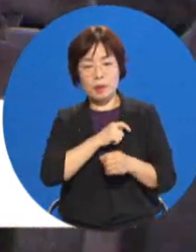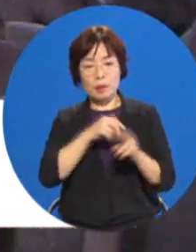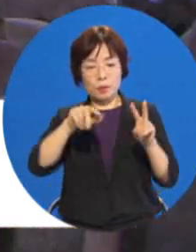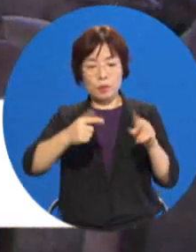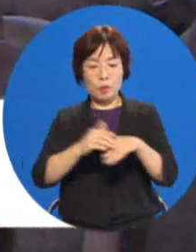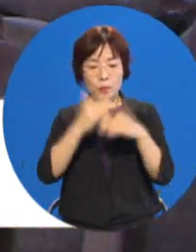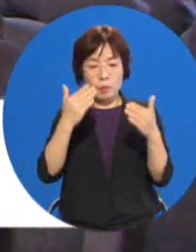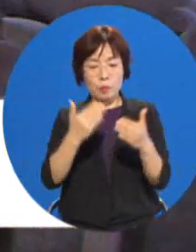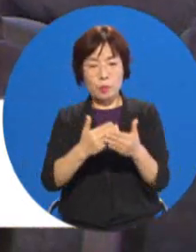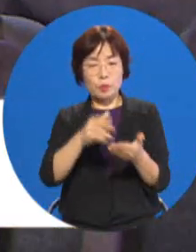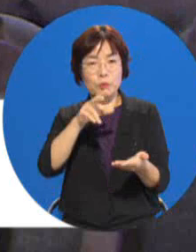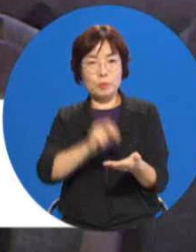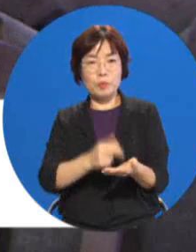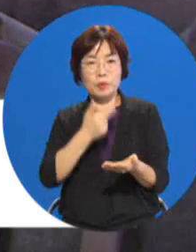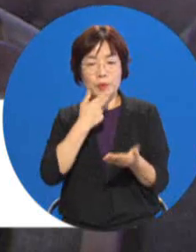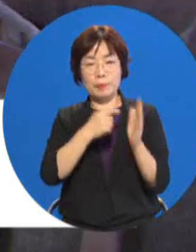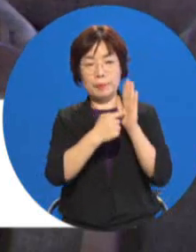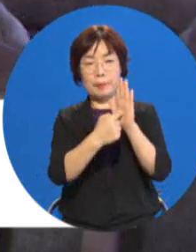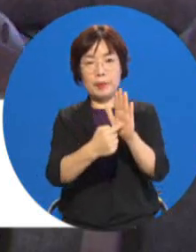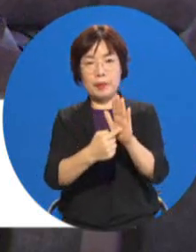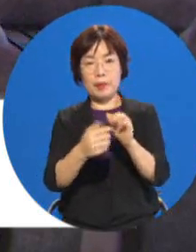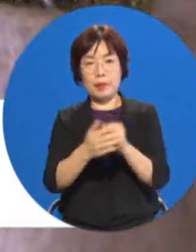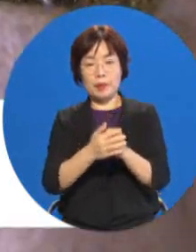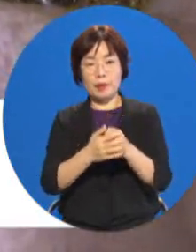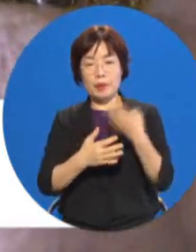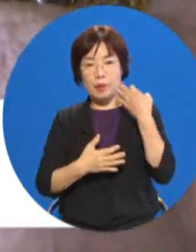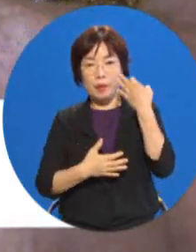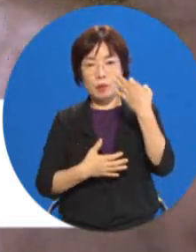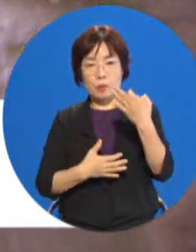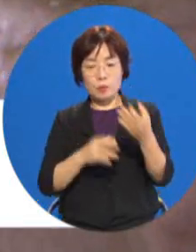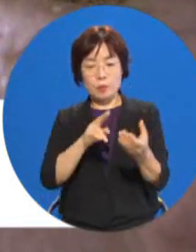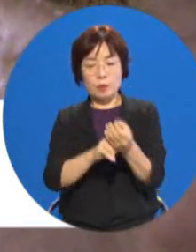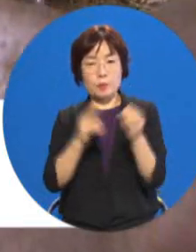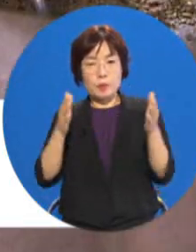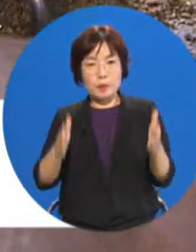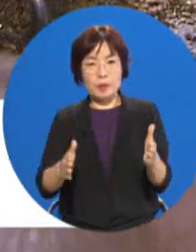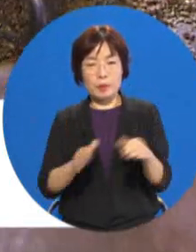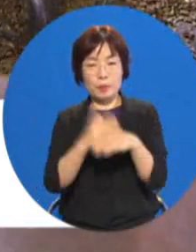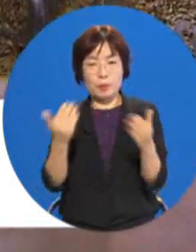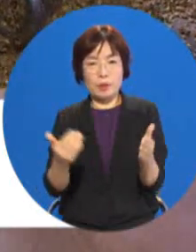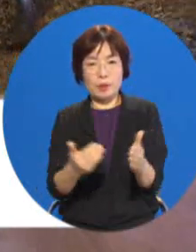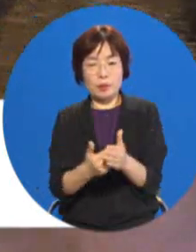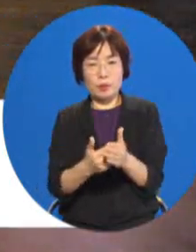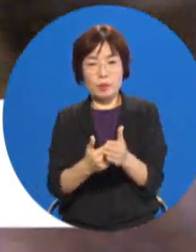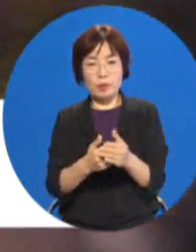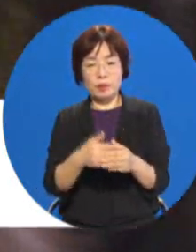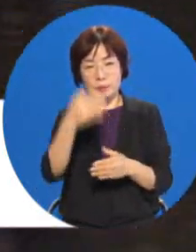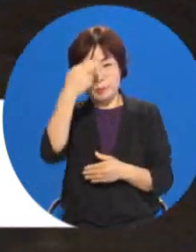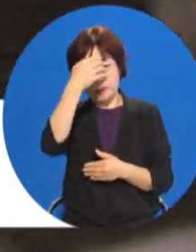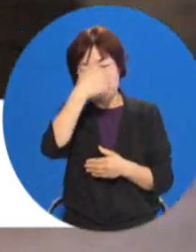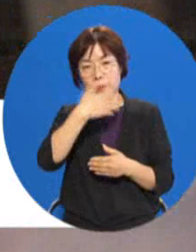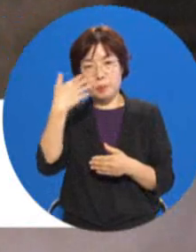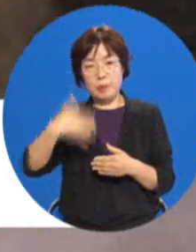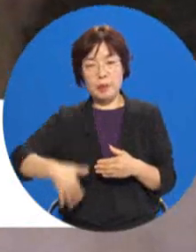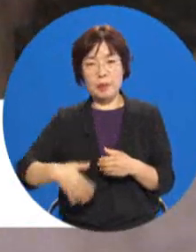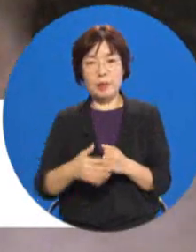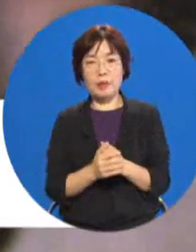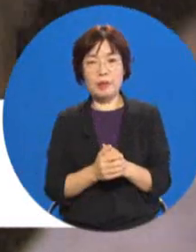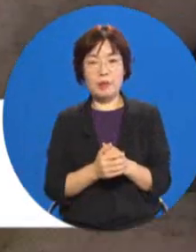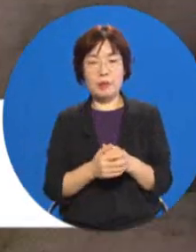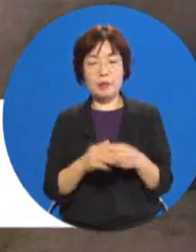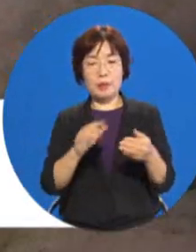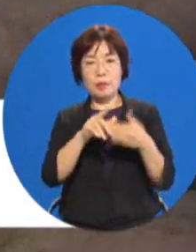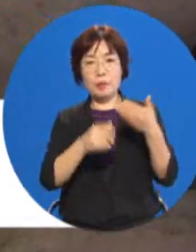모두 음성으로 판명된 데다 19일에 이르는 잠복기도 지나면서 일단 한숨을 돌리고 있습니다. 지난달